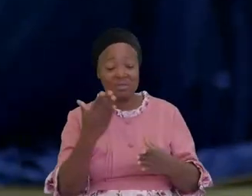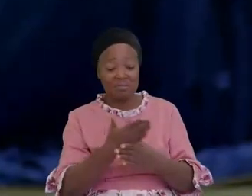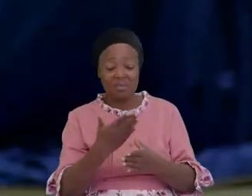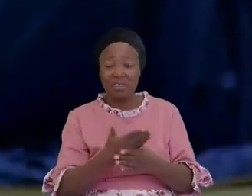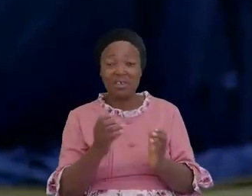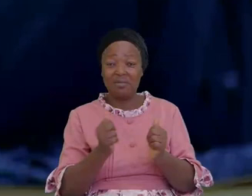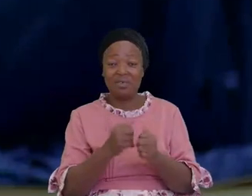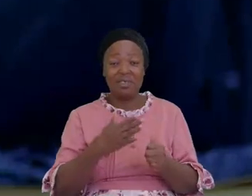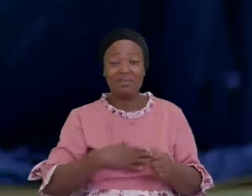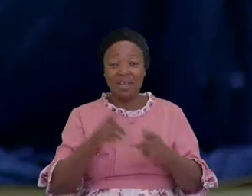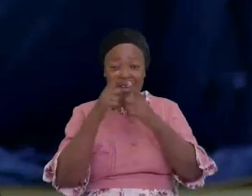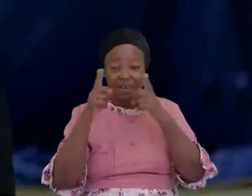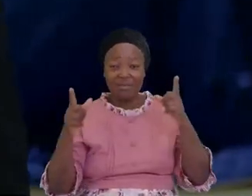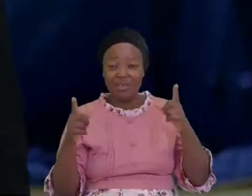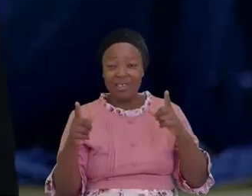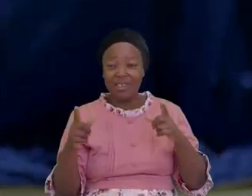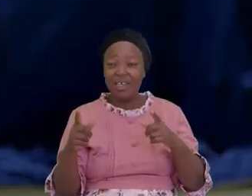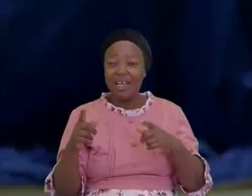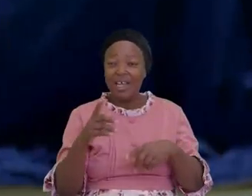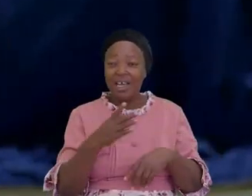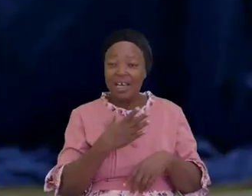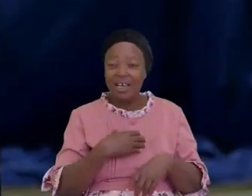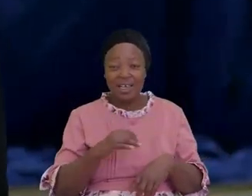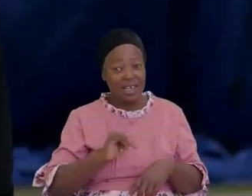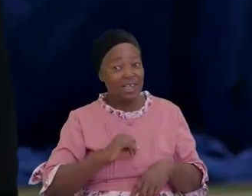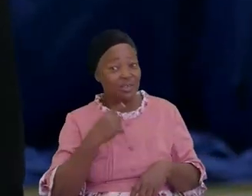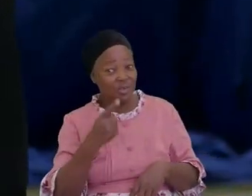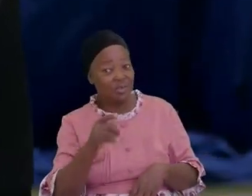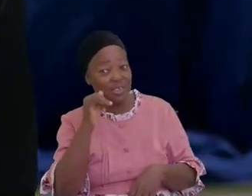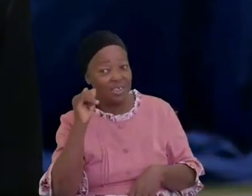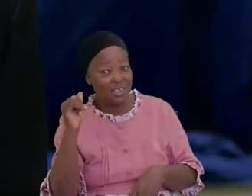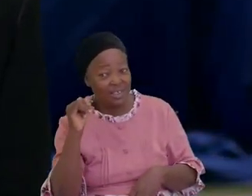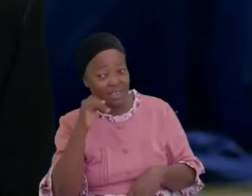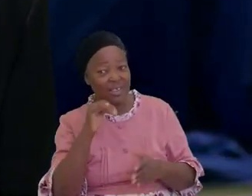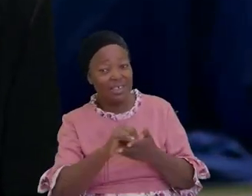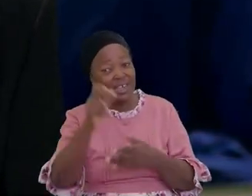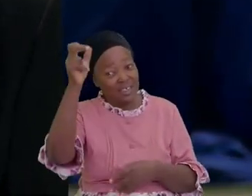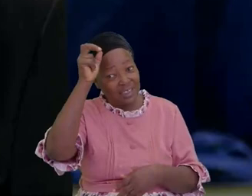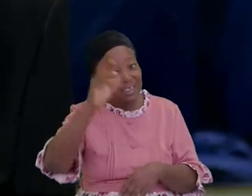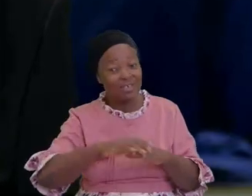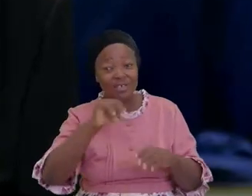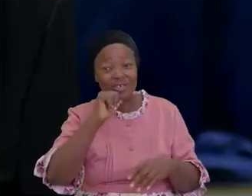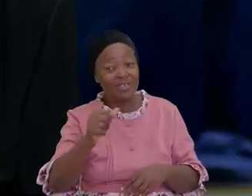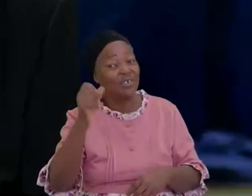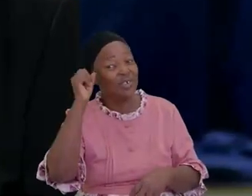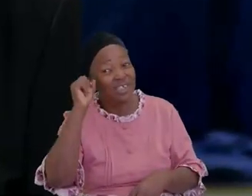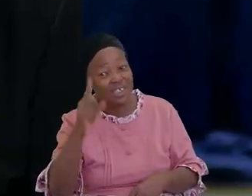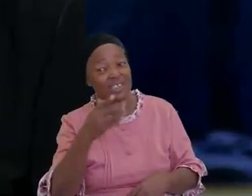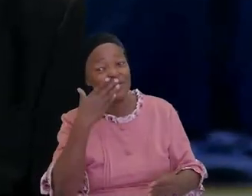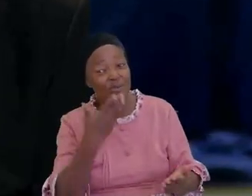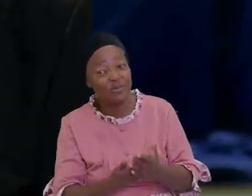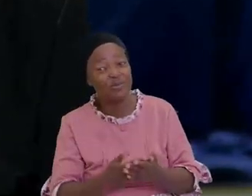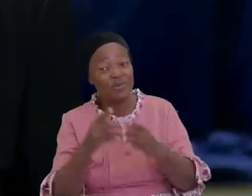Vous voyez, le Seigneur ne s'est pas soucié de mon langage. Je vous ai dit hier que Satan ne comprend